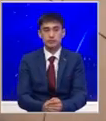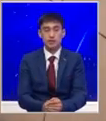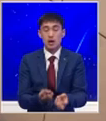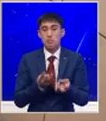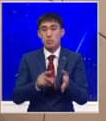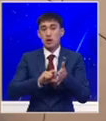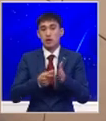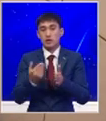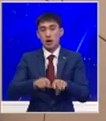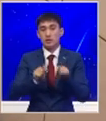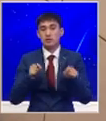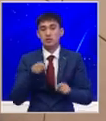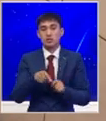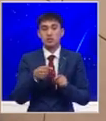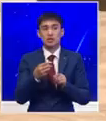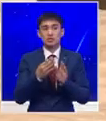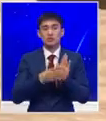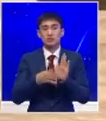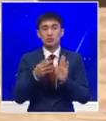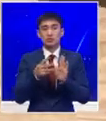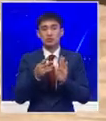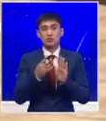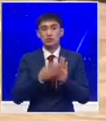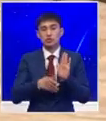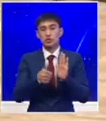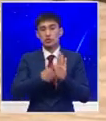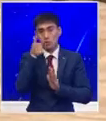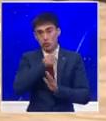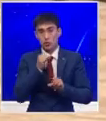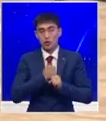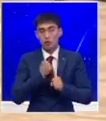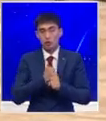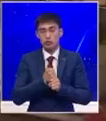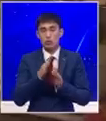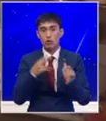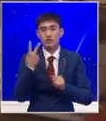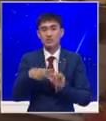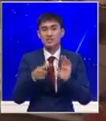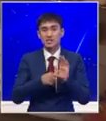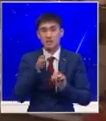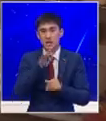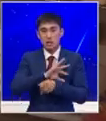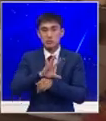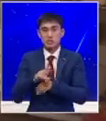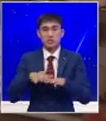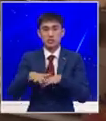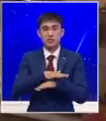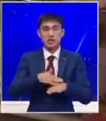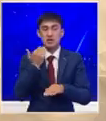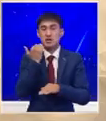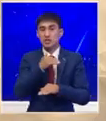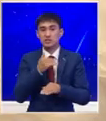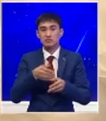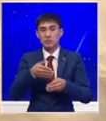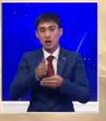Пекарня «Ватулка», открытая в 1996 году, успешно функционирует уже 27 лет, обеспечивая население